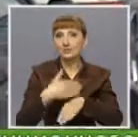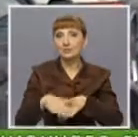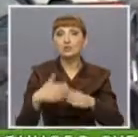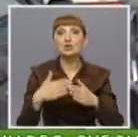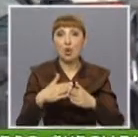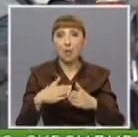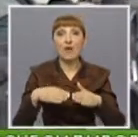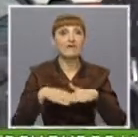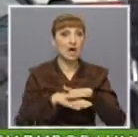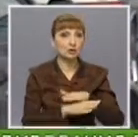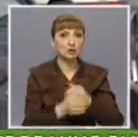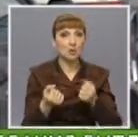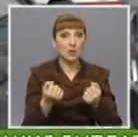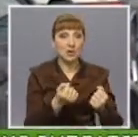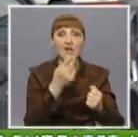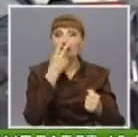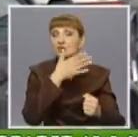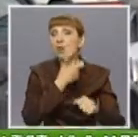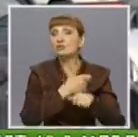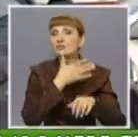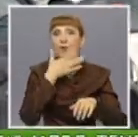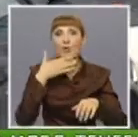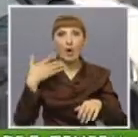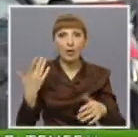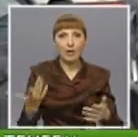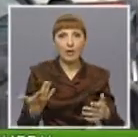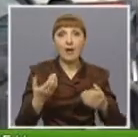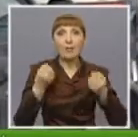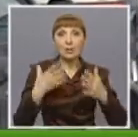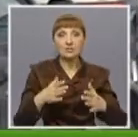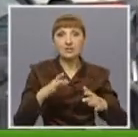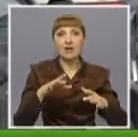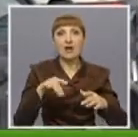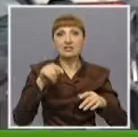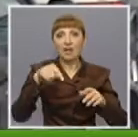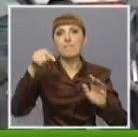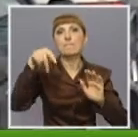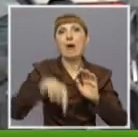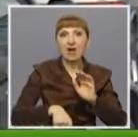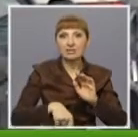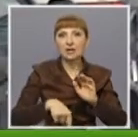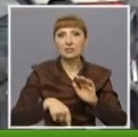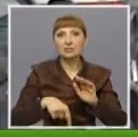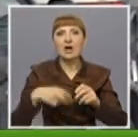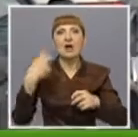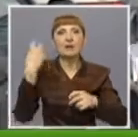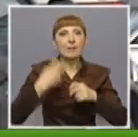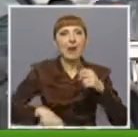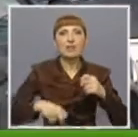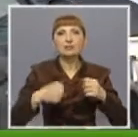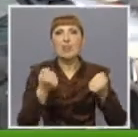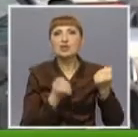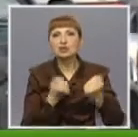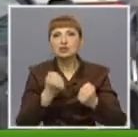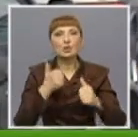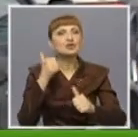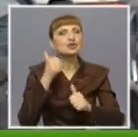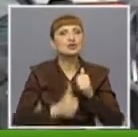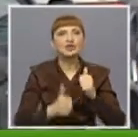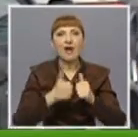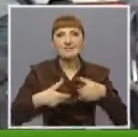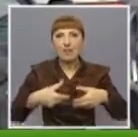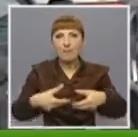дома выезжаю, вижу очень много просто туда падает в эти люки. Ломают бампера, очень часто ломают просто